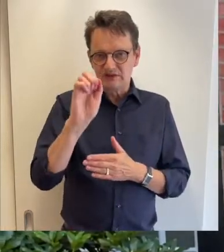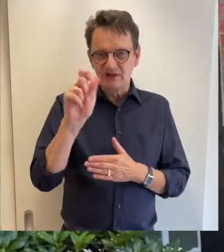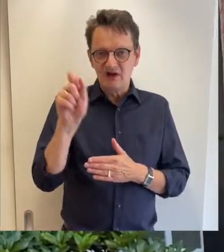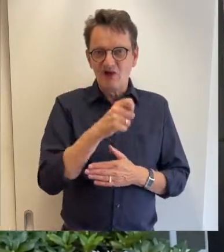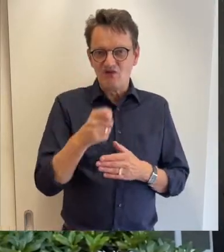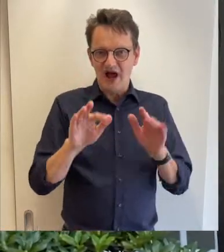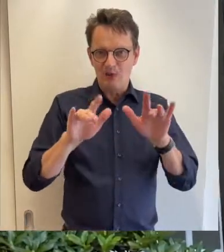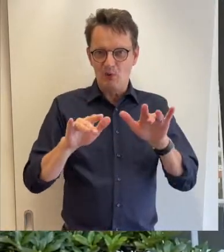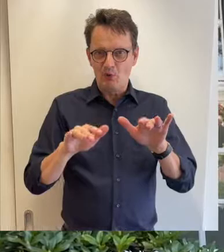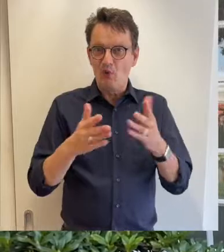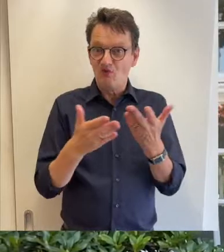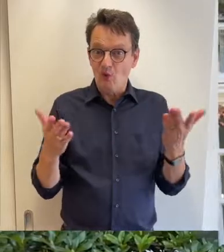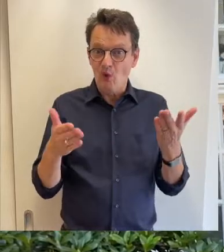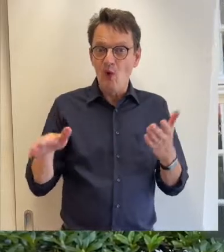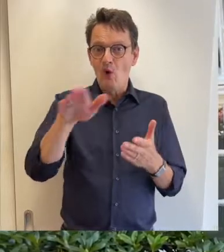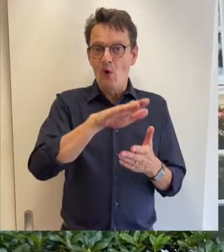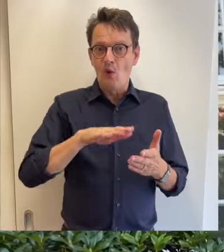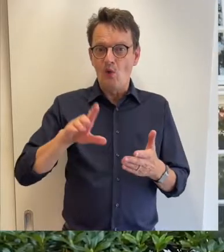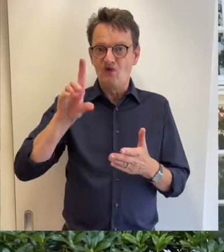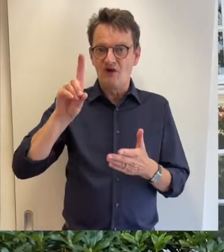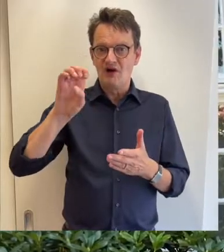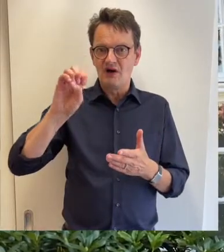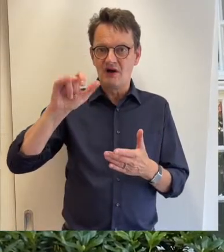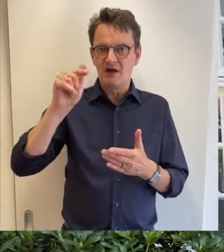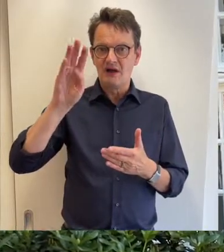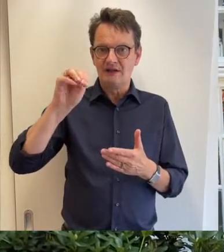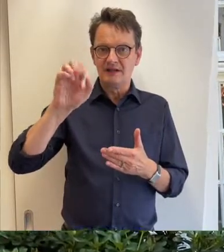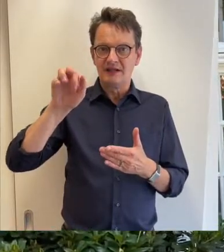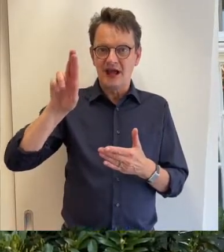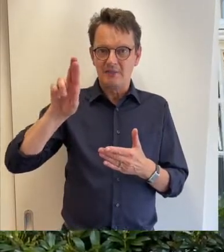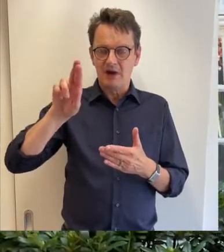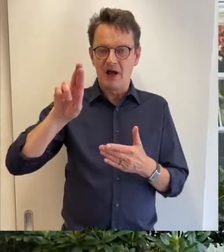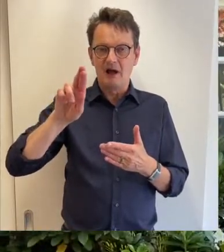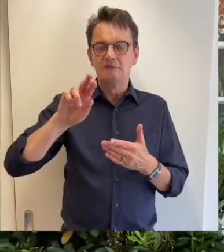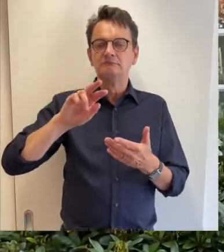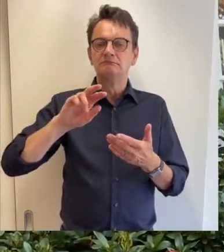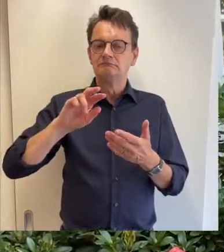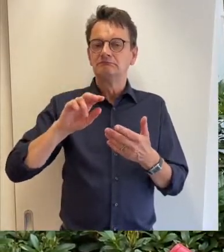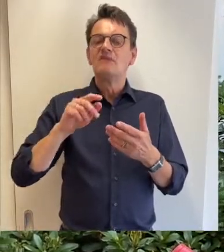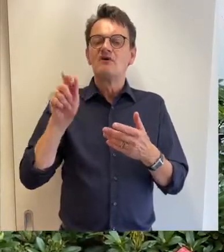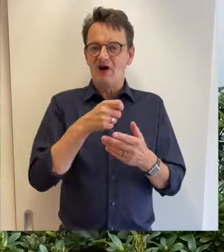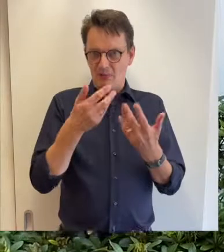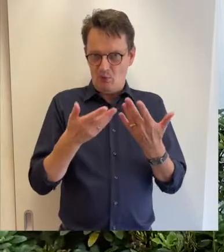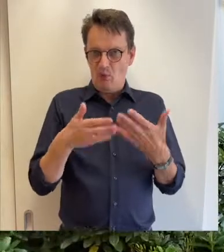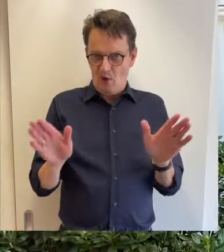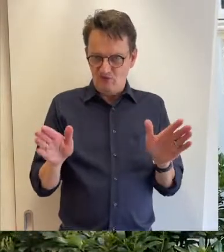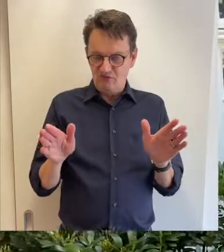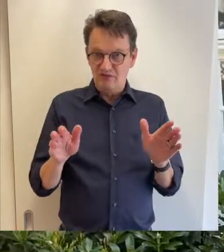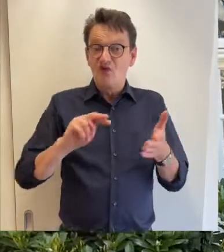im Hof Deitmar für Sie eröffnen. Die Vorbereitung und der Aufbau erfolgen derzeit auf